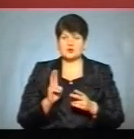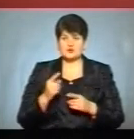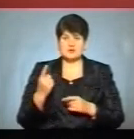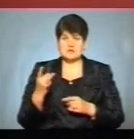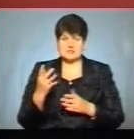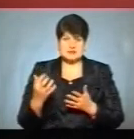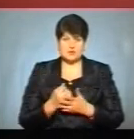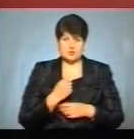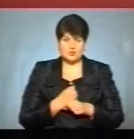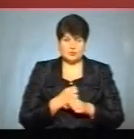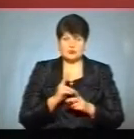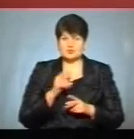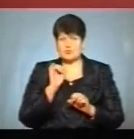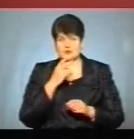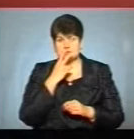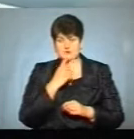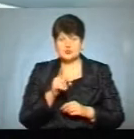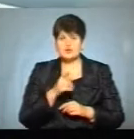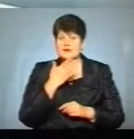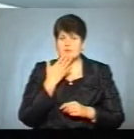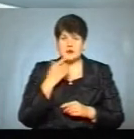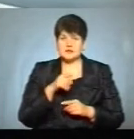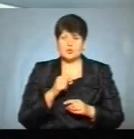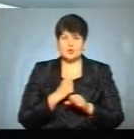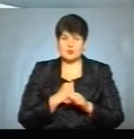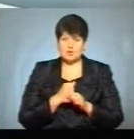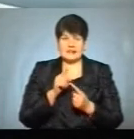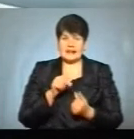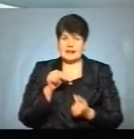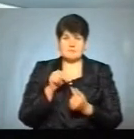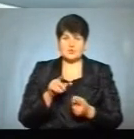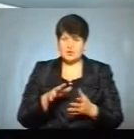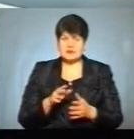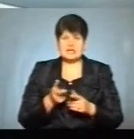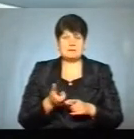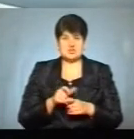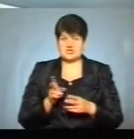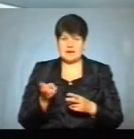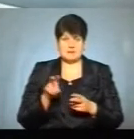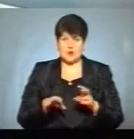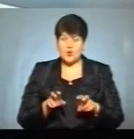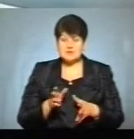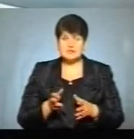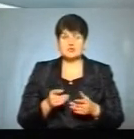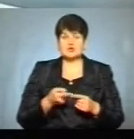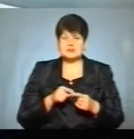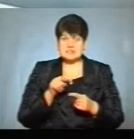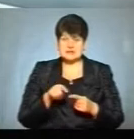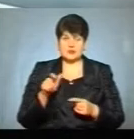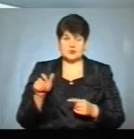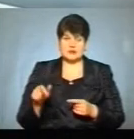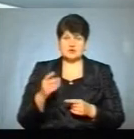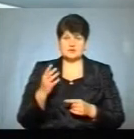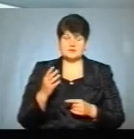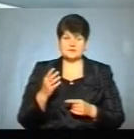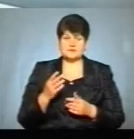роботу, хтось може подивитися, що нема такої роботи, яка не підходить, і просто більше не приходити. То таких людей 40, в нас